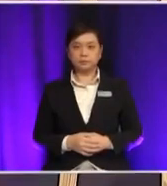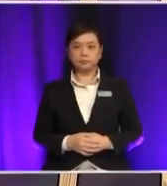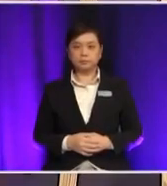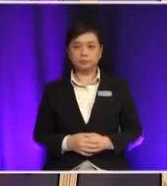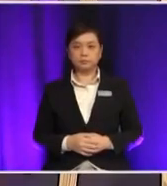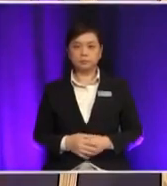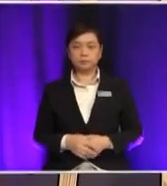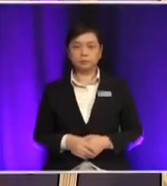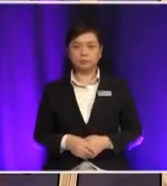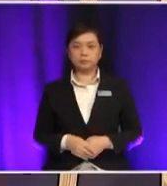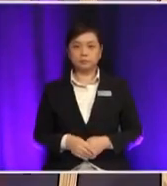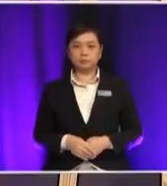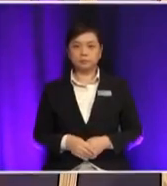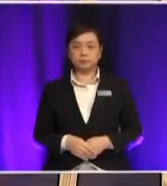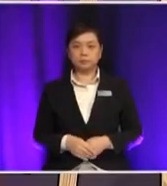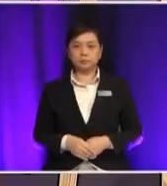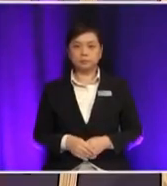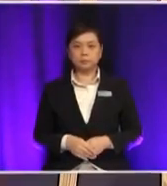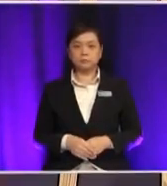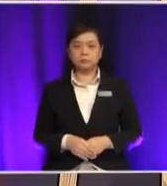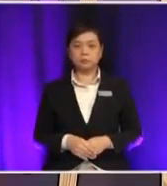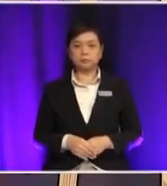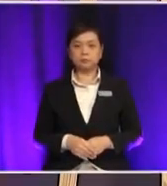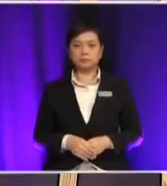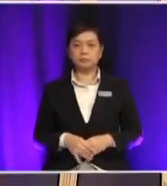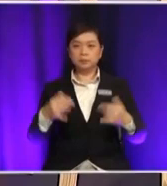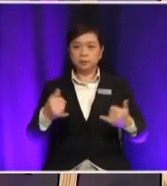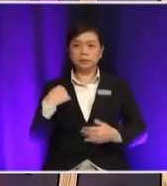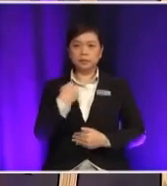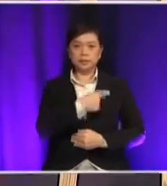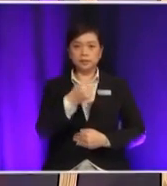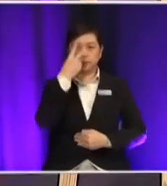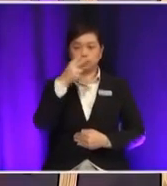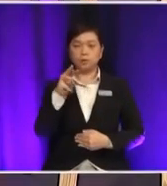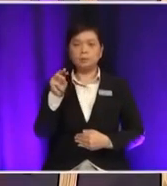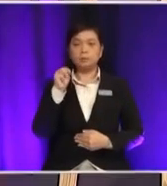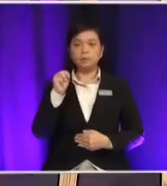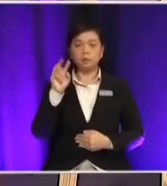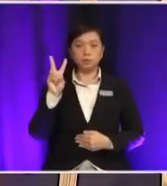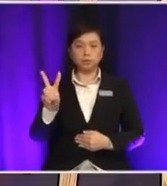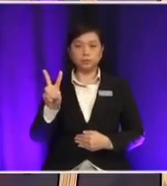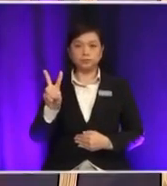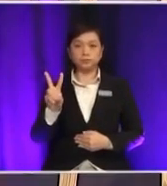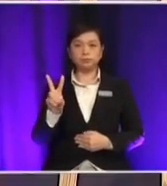kita masuk kepada meiosis 2 alright meiosis 2 oke juga dia akan berbulan dengan